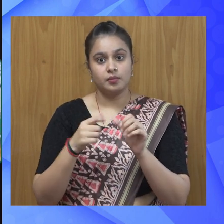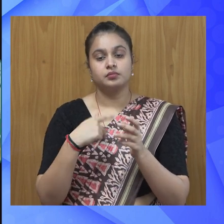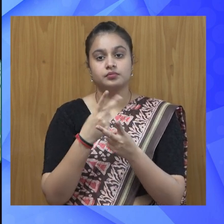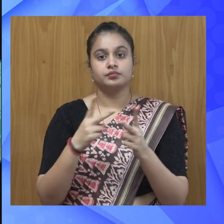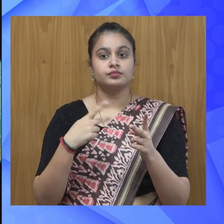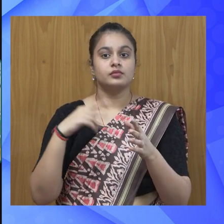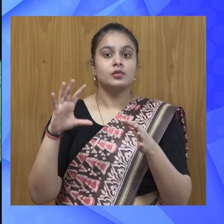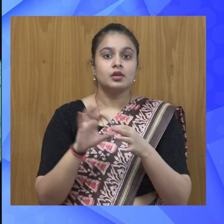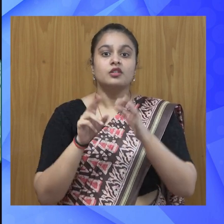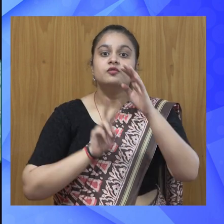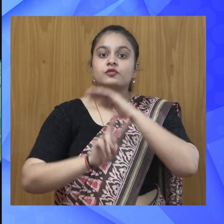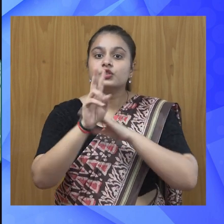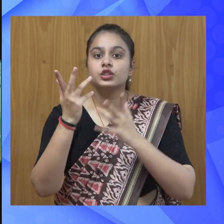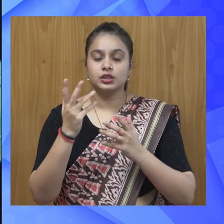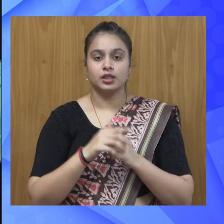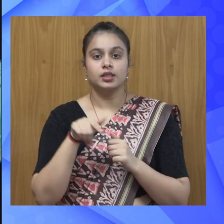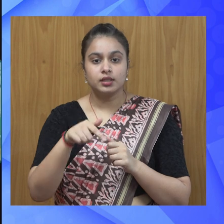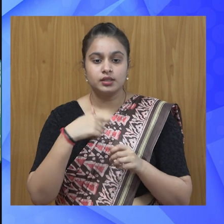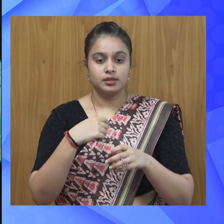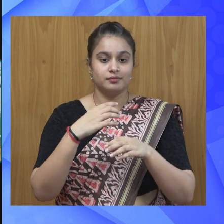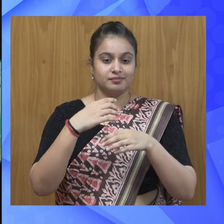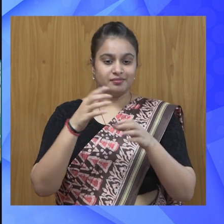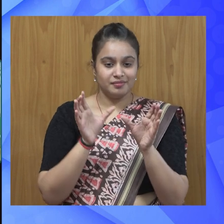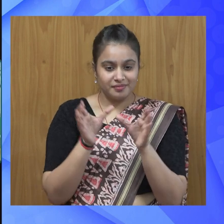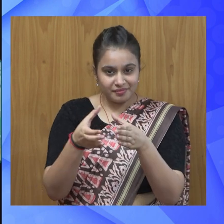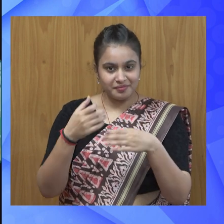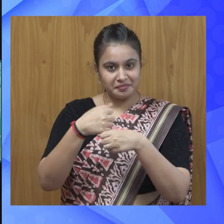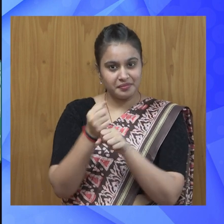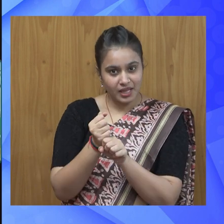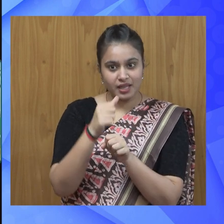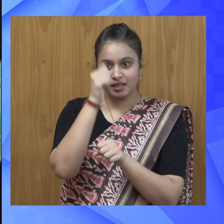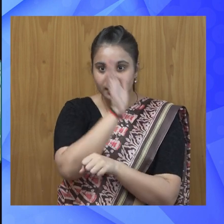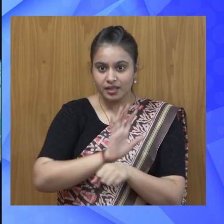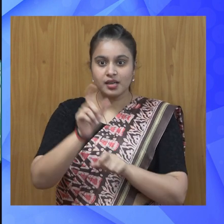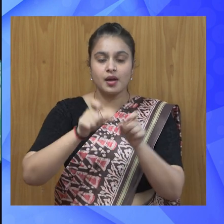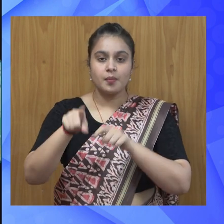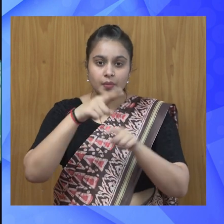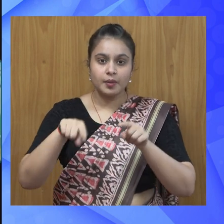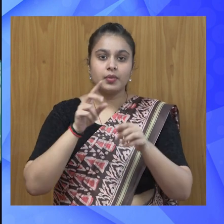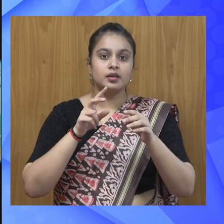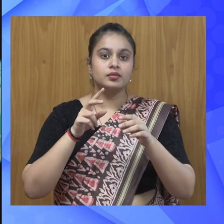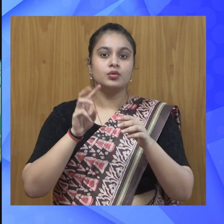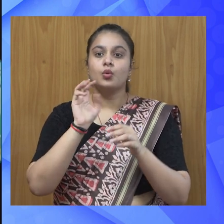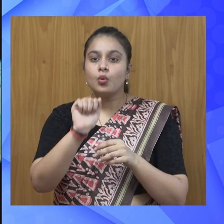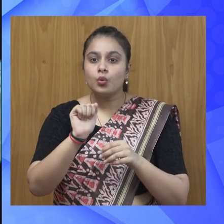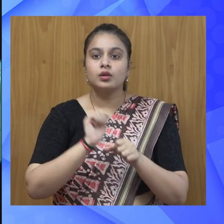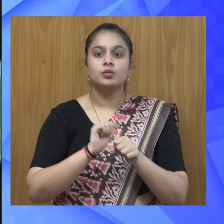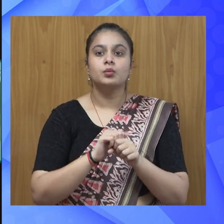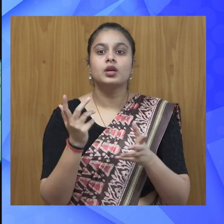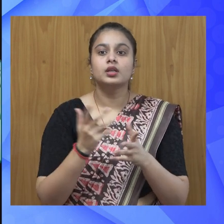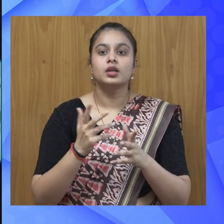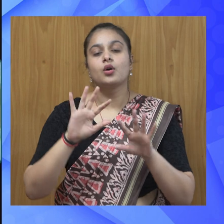तो इसका विजन है टू क्रिएट अ सेफ साइबर स्पेस फॉर द सिटीजंस ऑफ इंडिया विद अ मिशन टू क्रिएट एन इफेक्टिव